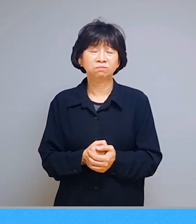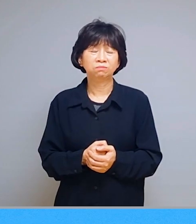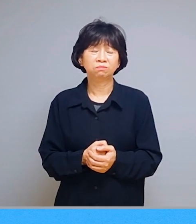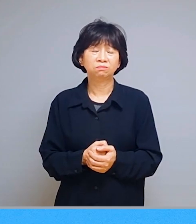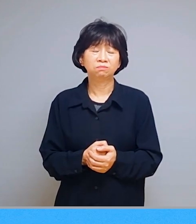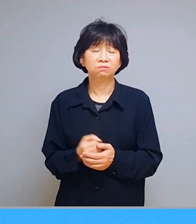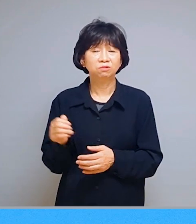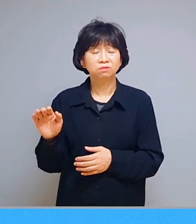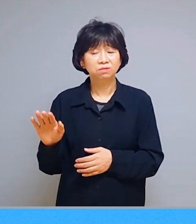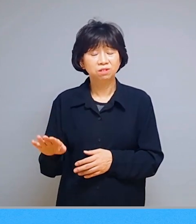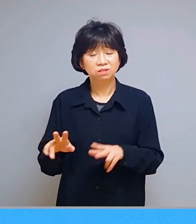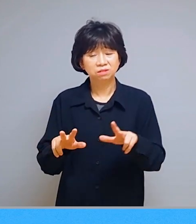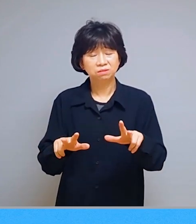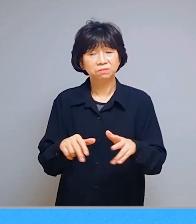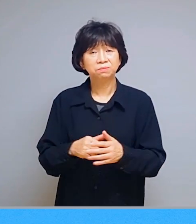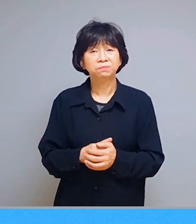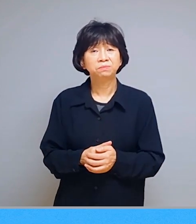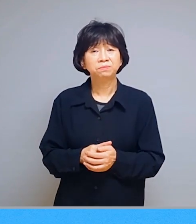있습니까?